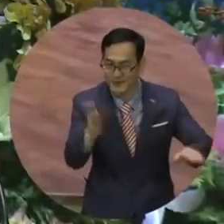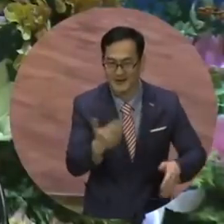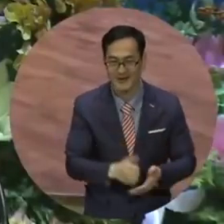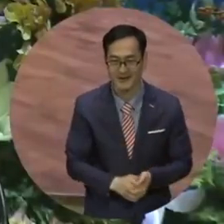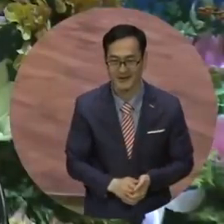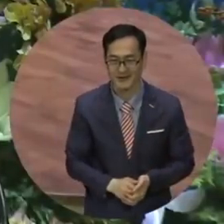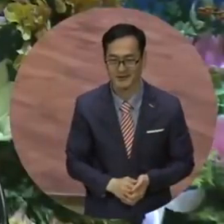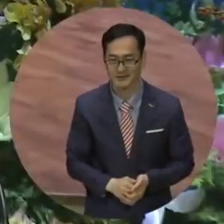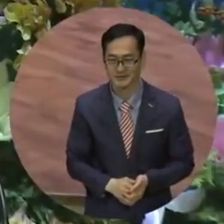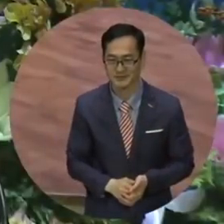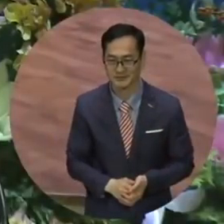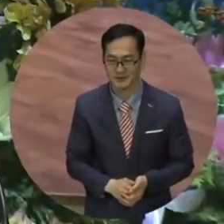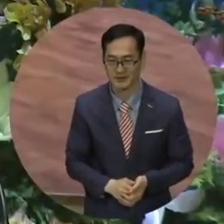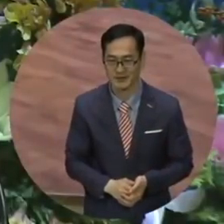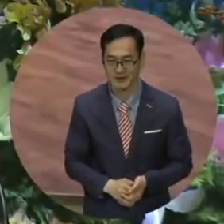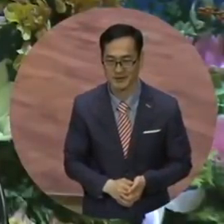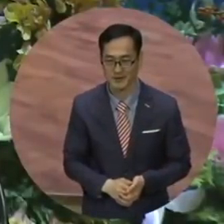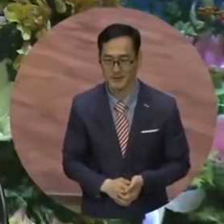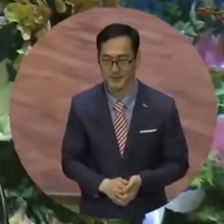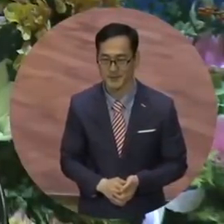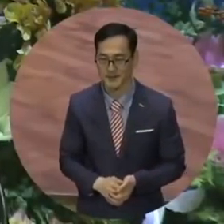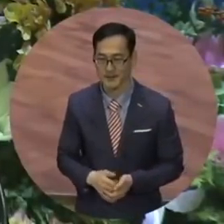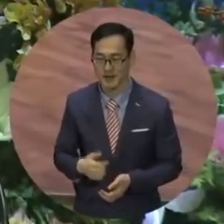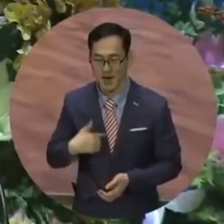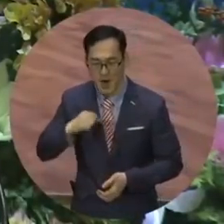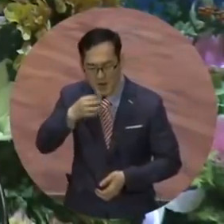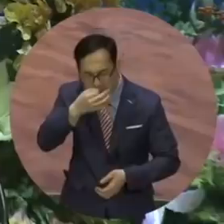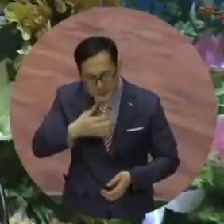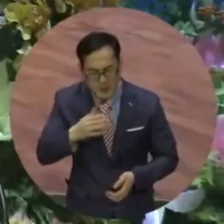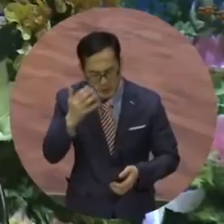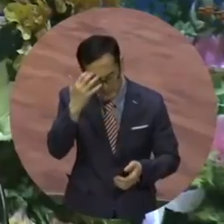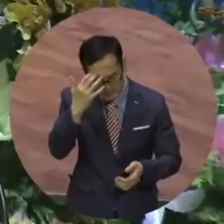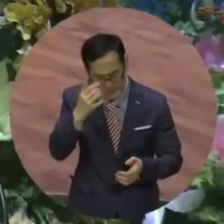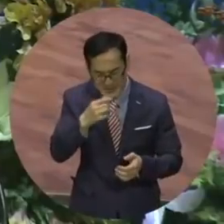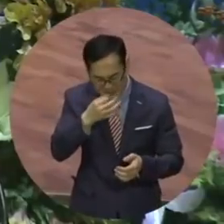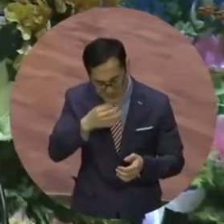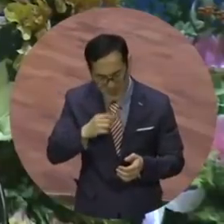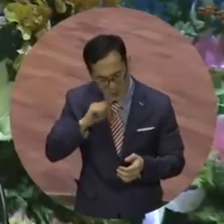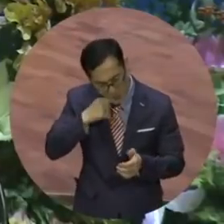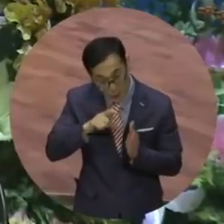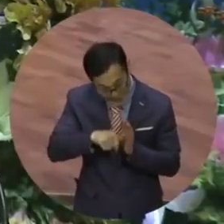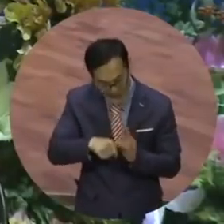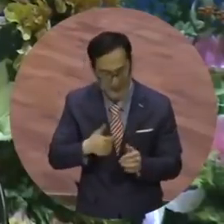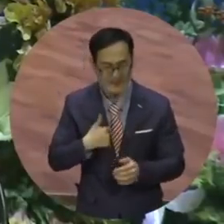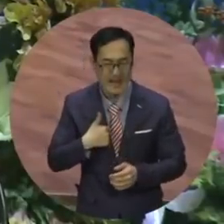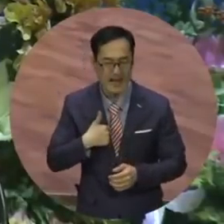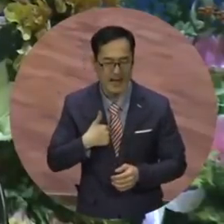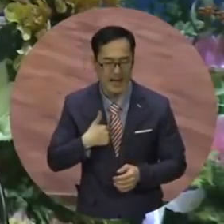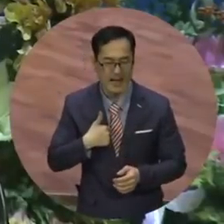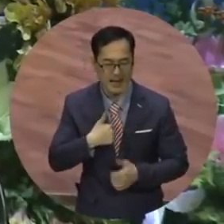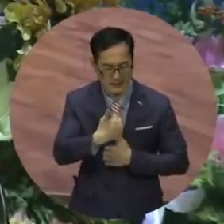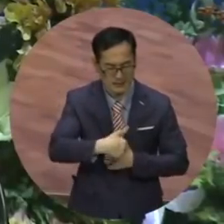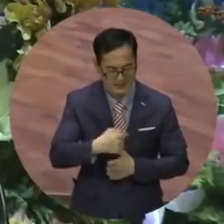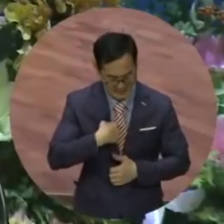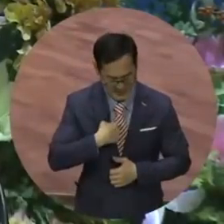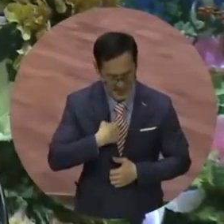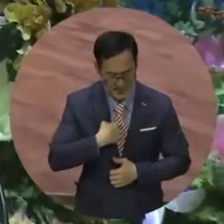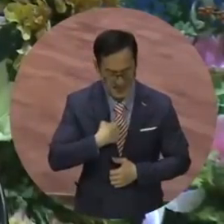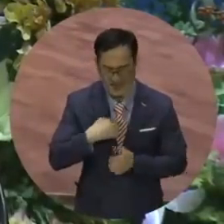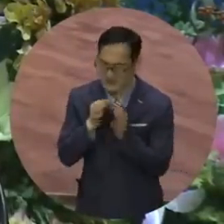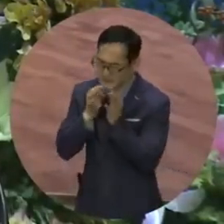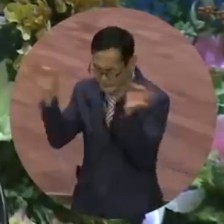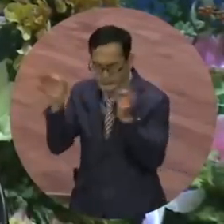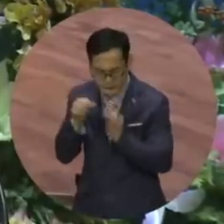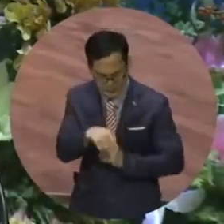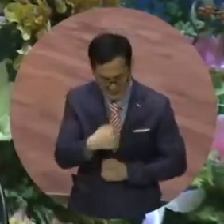나를 부르라. 그래서 환난 날에 나를 부르라. 어려움 생겨도 나를 부르라. 내가 너를 건져 주겠다. 그리고 내가